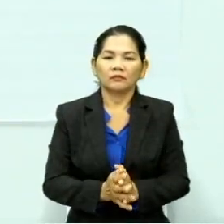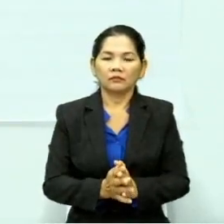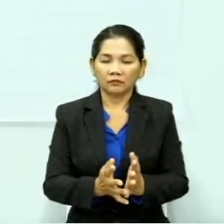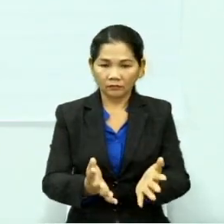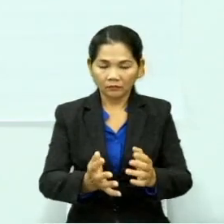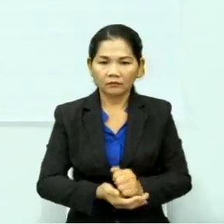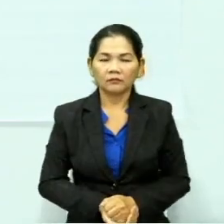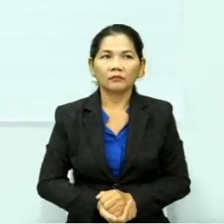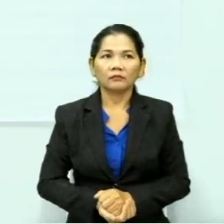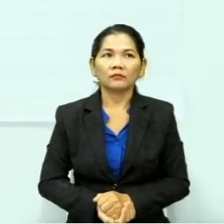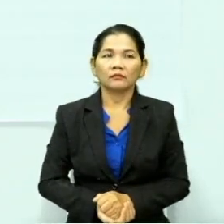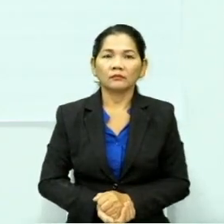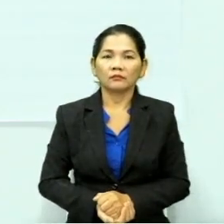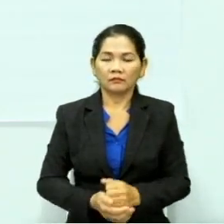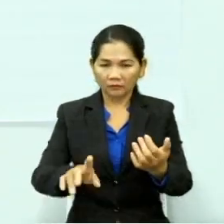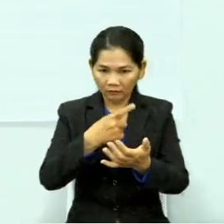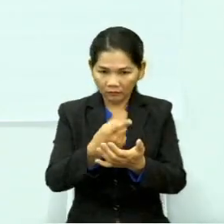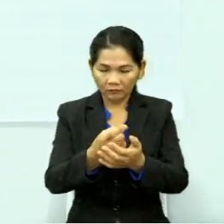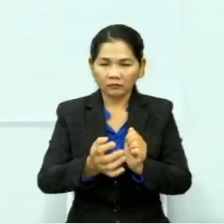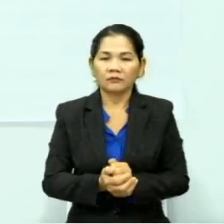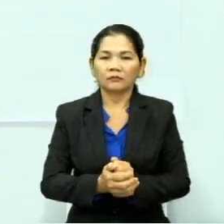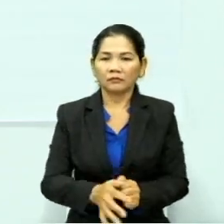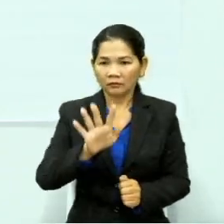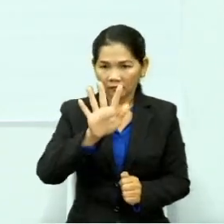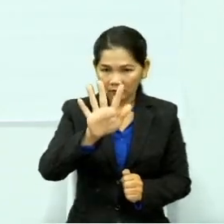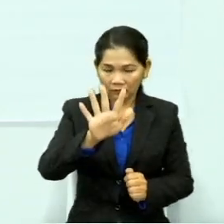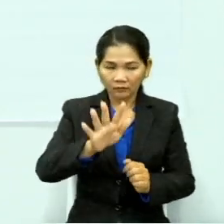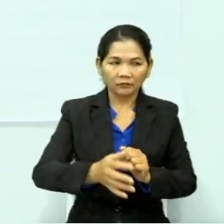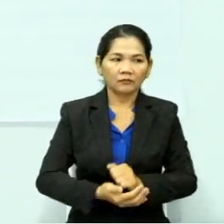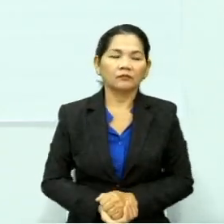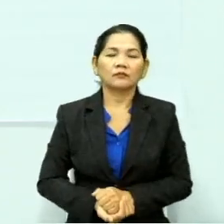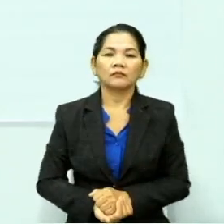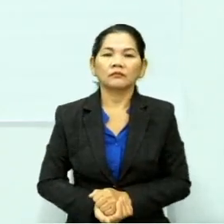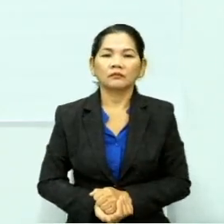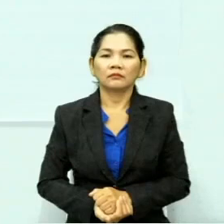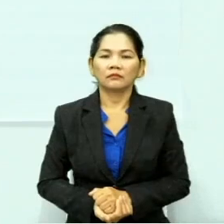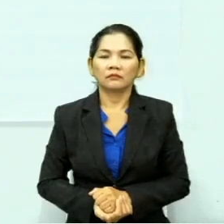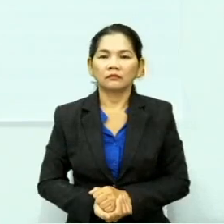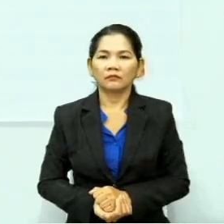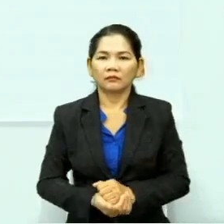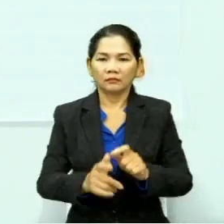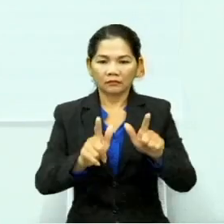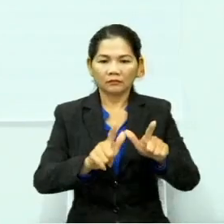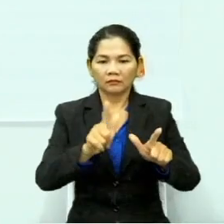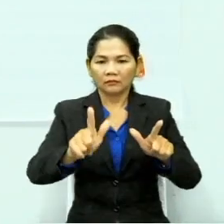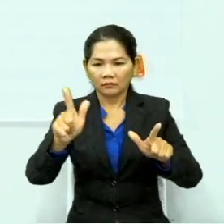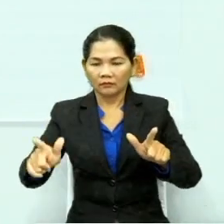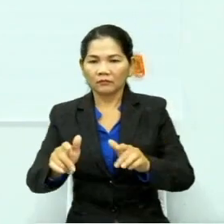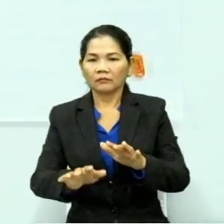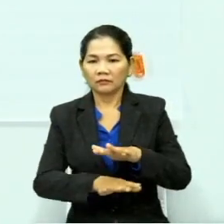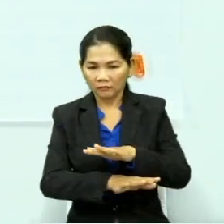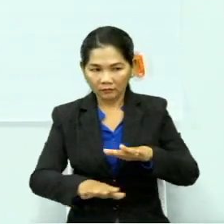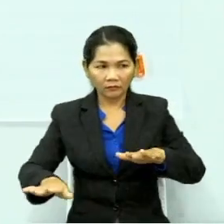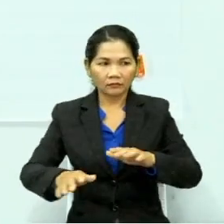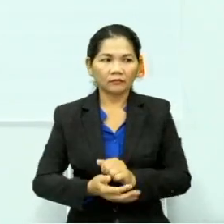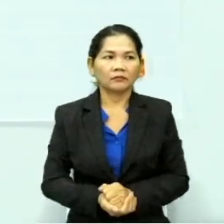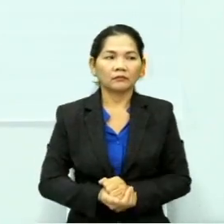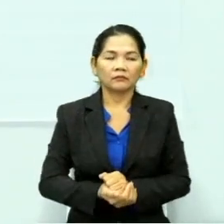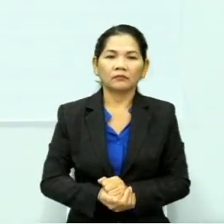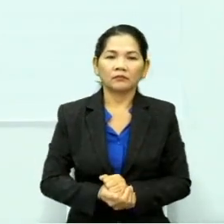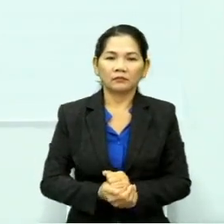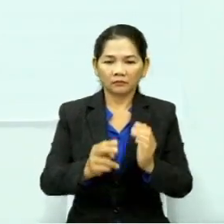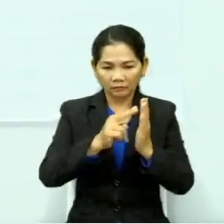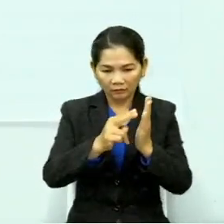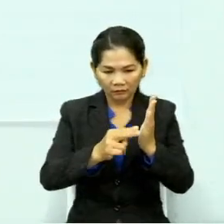chà tả lấy dân cho máu trong lại thì prám rớt bị chuôn bằng bịa khàng crom bị khnóng ạt